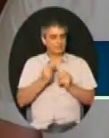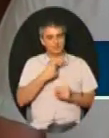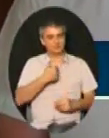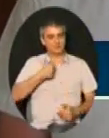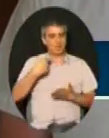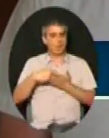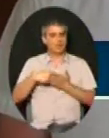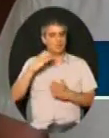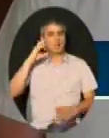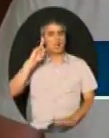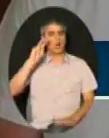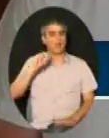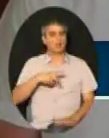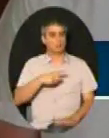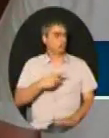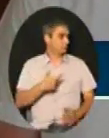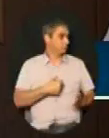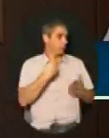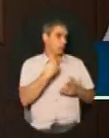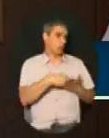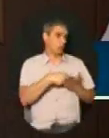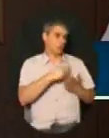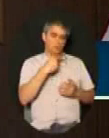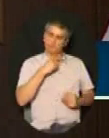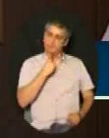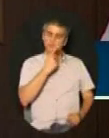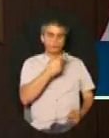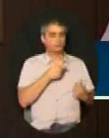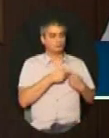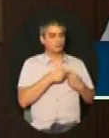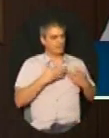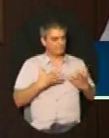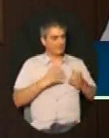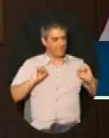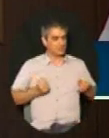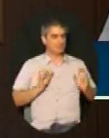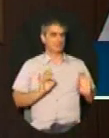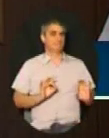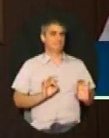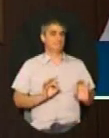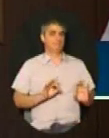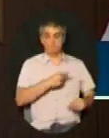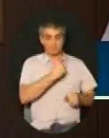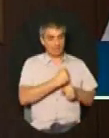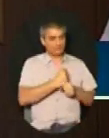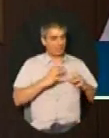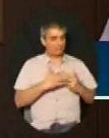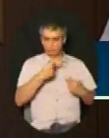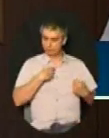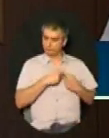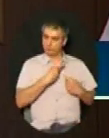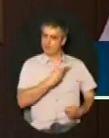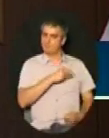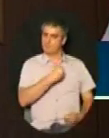עם שר האוצר כחלון בימים אלה? תראה, שר האוצר כחלון, אני חייב להגיד, הוא שותף חברתי. חייב להגיד שבעשייה חברתית הוא היה שותף